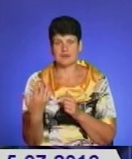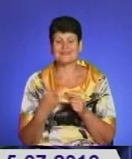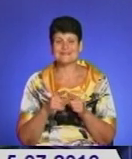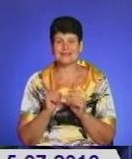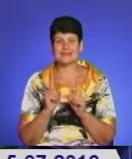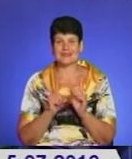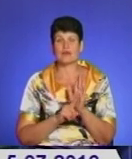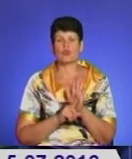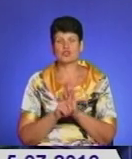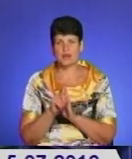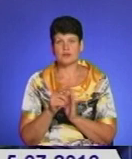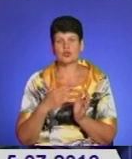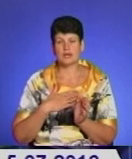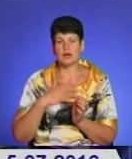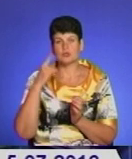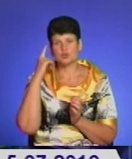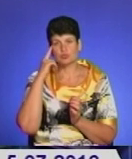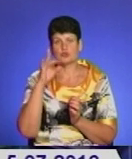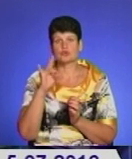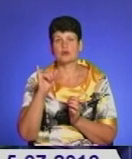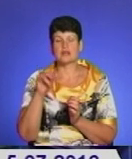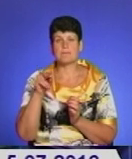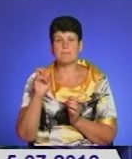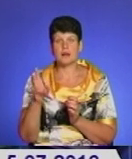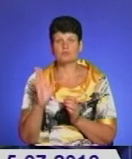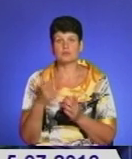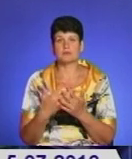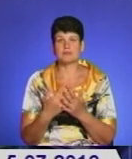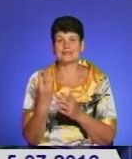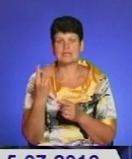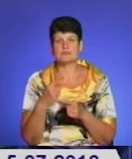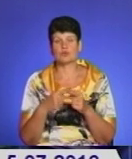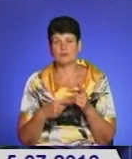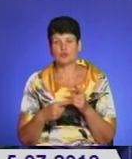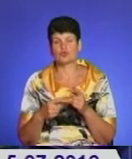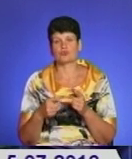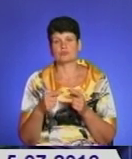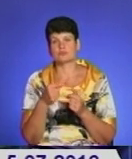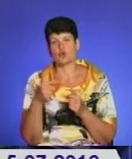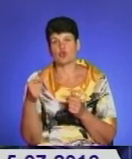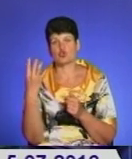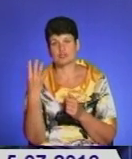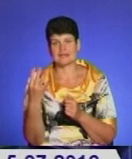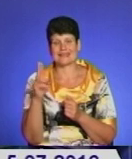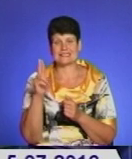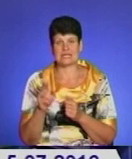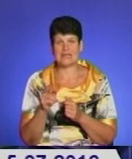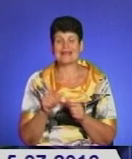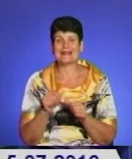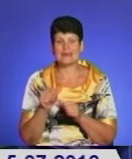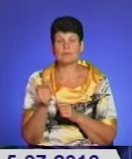початок, я думаю, що ріпак буде в межах 3,5 до 4 центнерів. Бо це... Крім цього, після